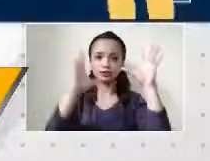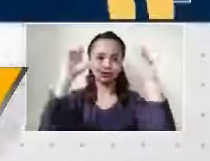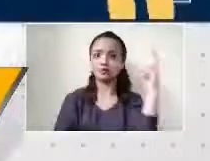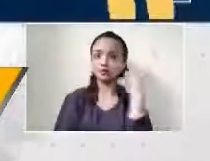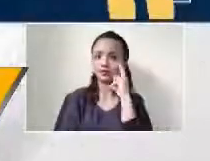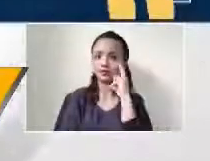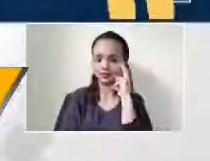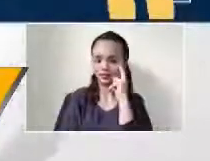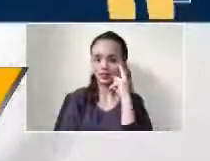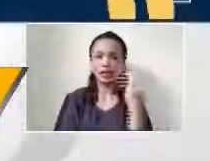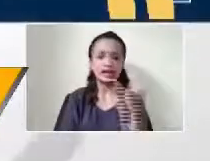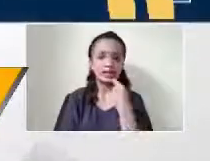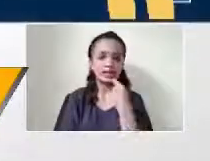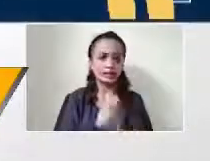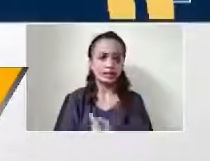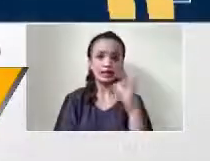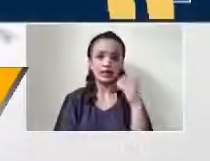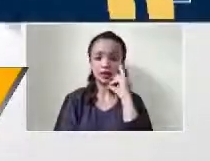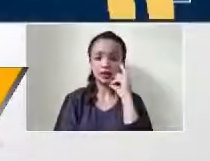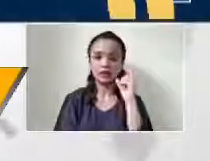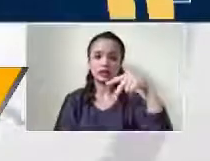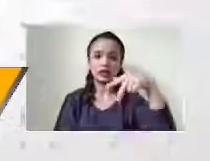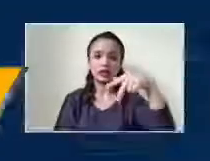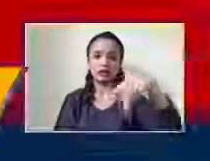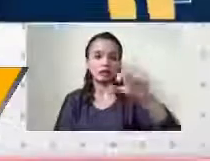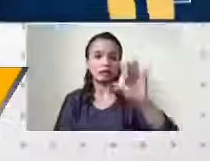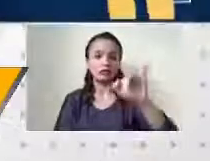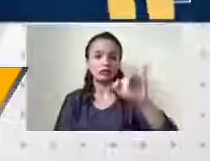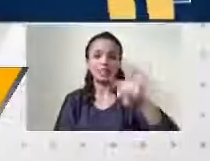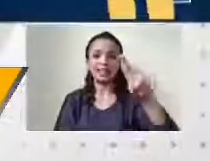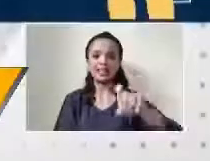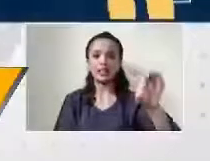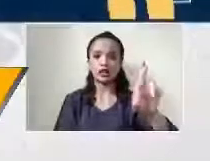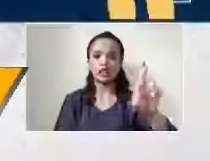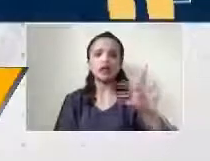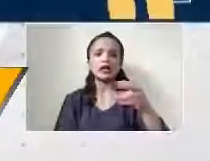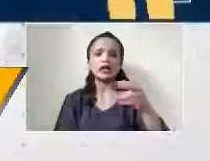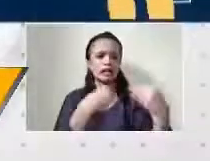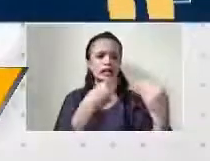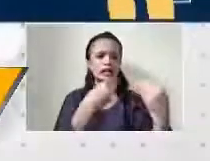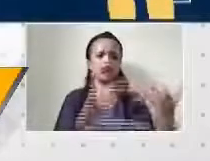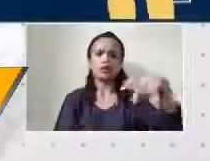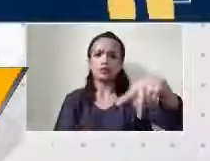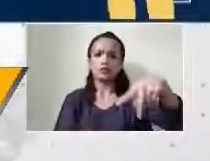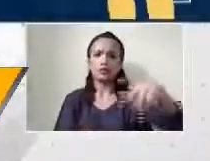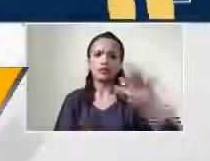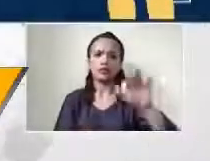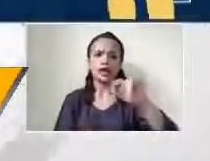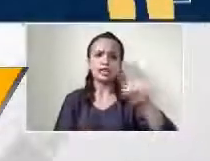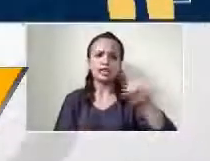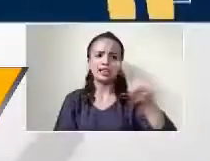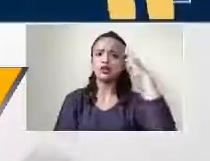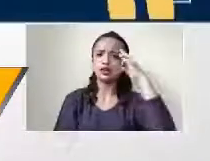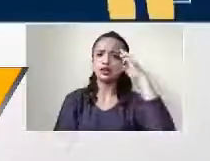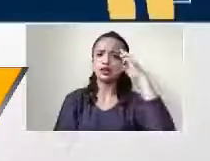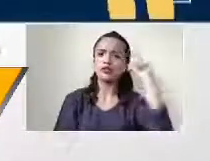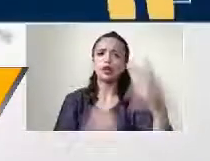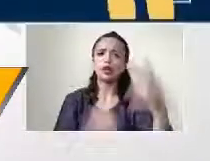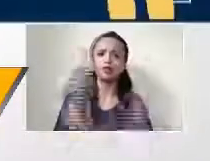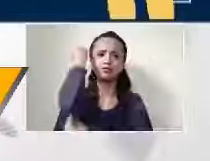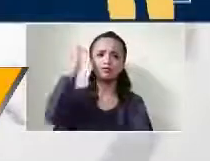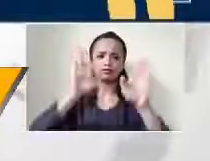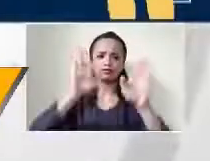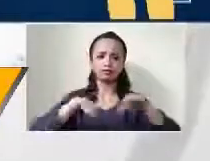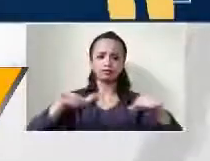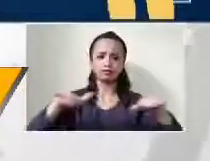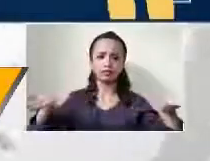Tolentino, praktikal na paraan ang kautusan ng gobyerno. Sang-ayon din si Senator Panfilo Lacson dahil maging sa Amerika, iaanunsyo lang